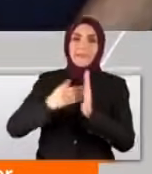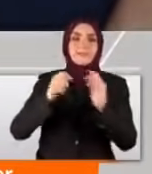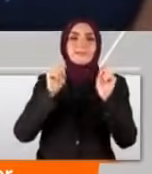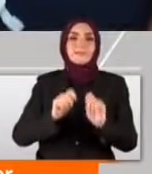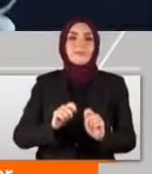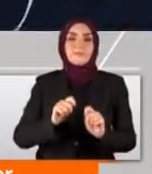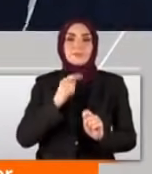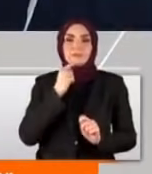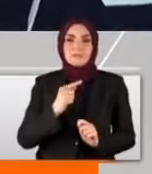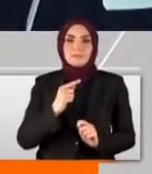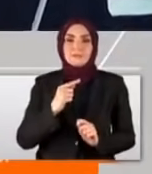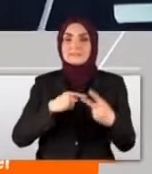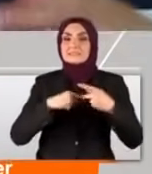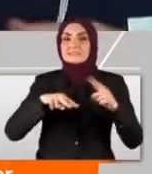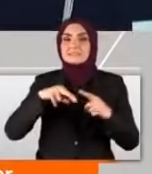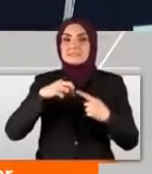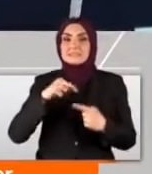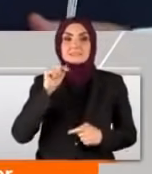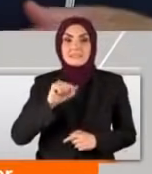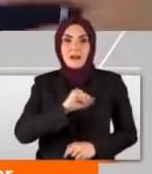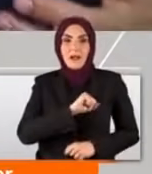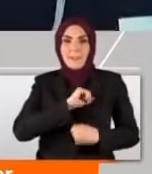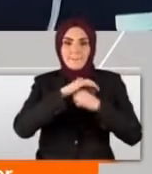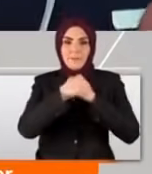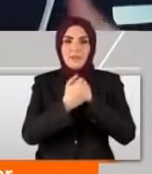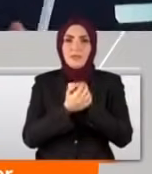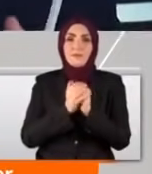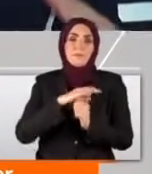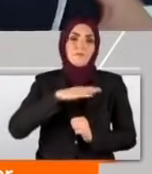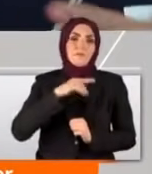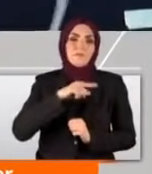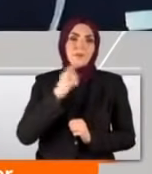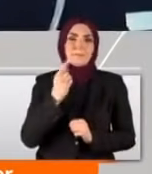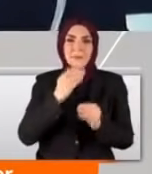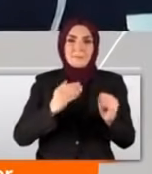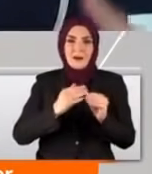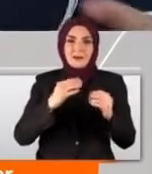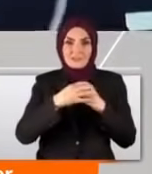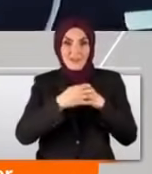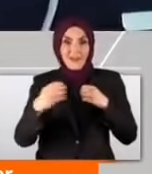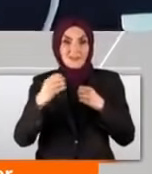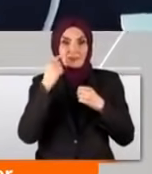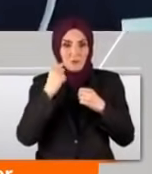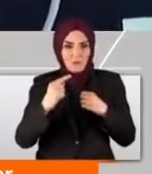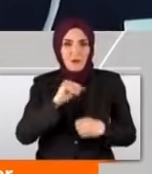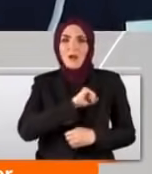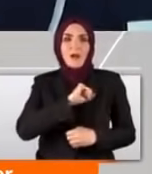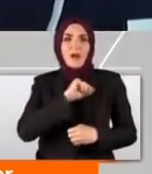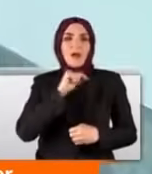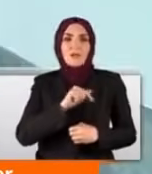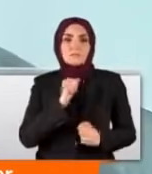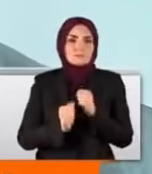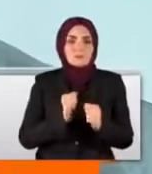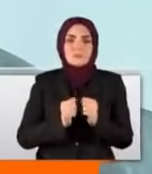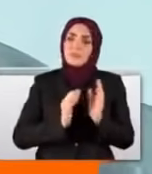zar. Bu zardan bir parça alındığı zaman bu kalbin herhangi bir dokusuna direkt müdahale sayılmaz. Kalbin işlevlerini bu anlamda